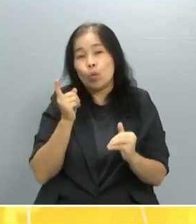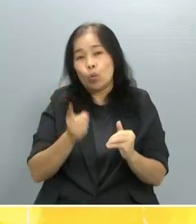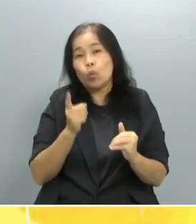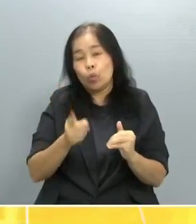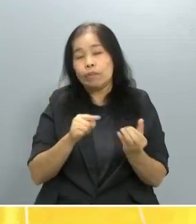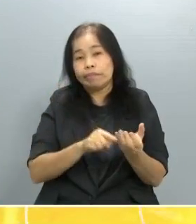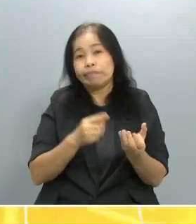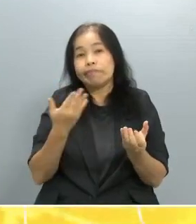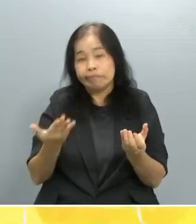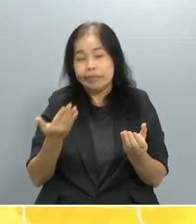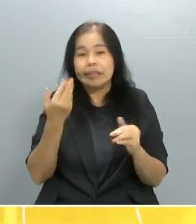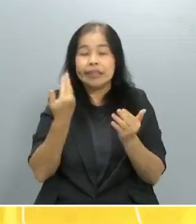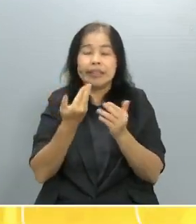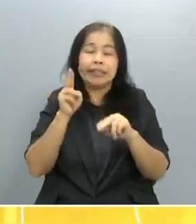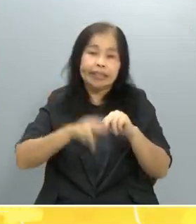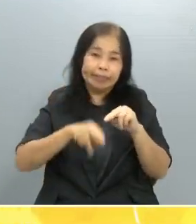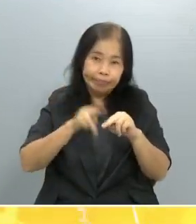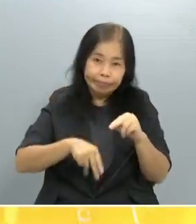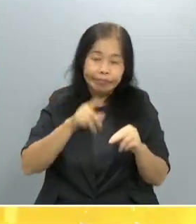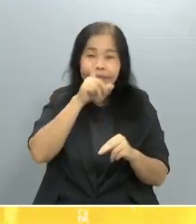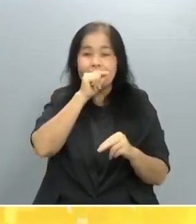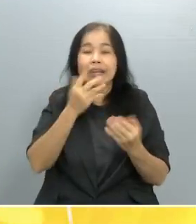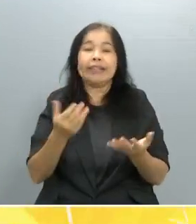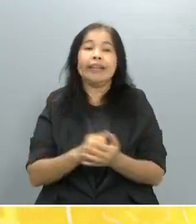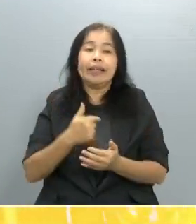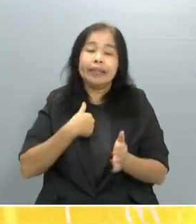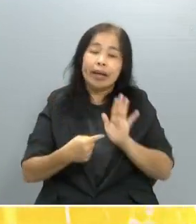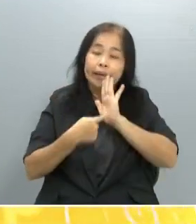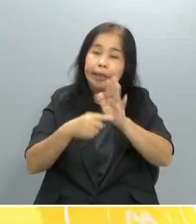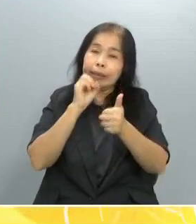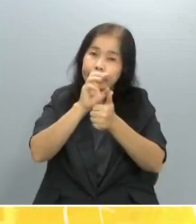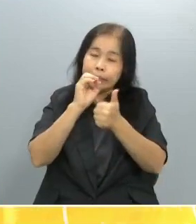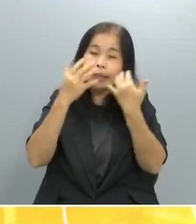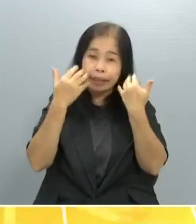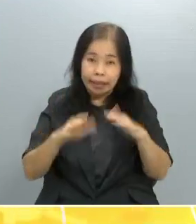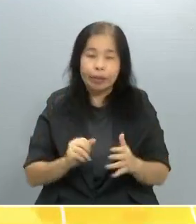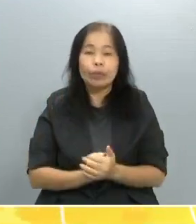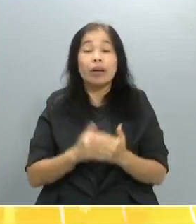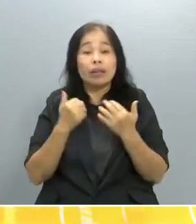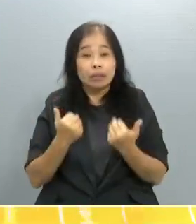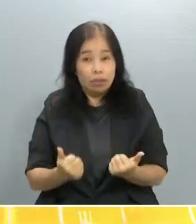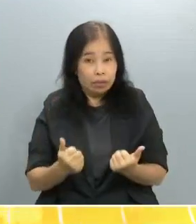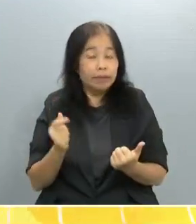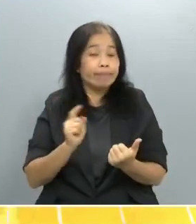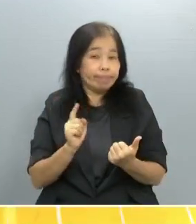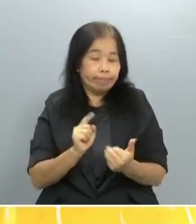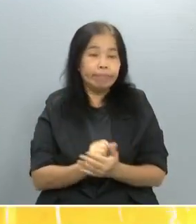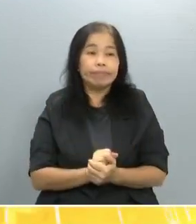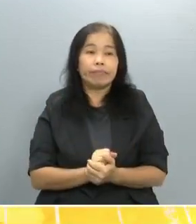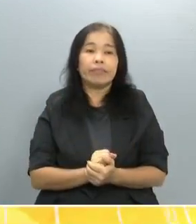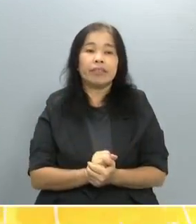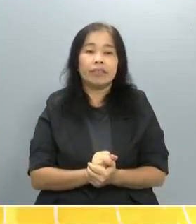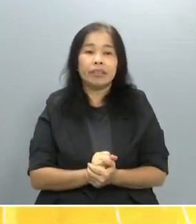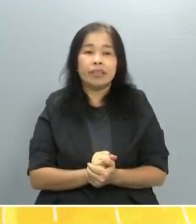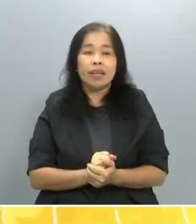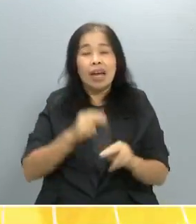้องคชมรู้นาคาไ่ไก่เรานำเสนอบายอย่ ต่เนองคงจะทราบตลกลงถึงตอนนี้เราจะเรียกไข่